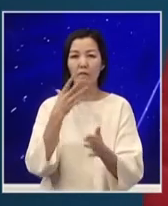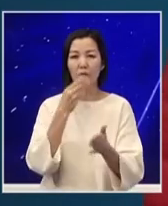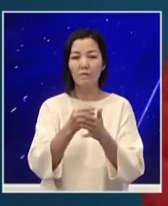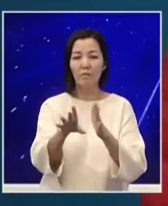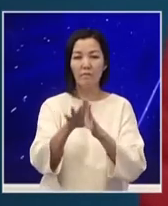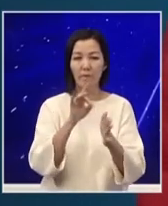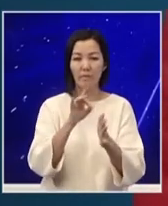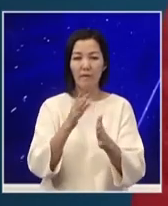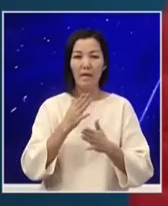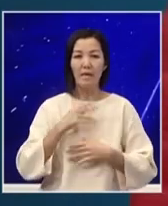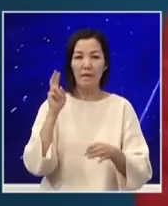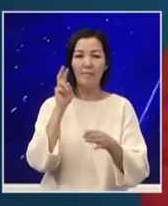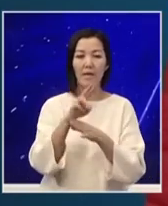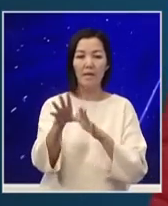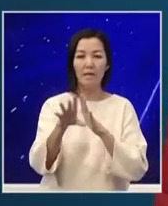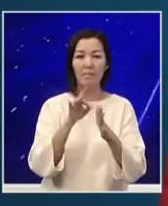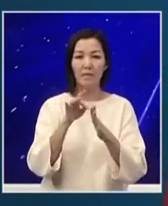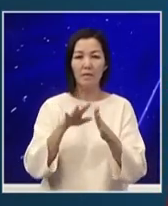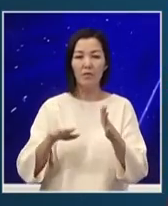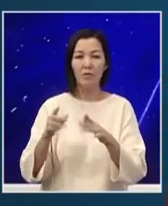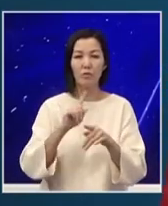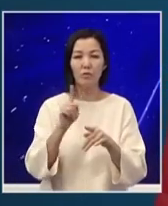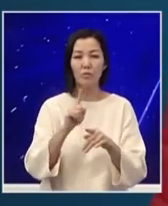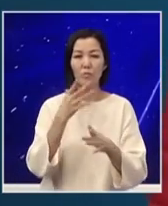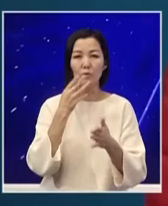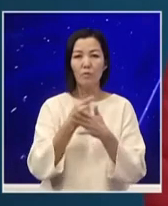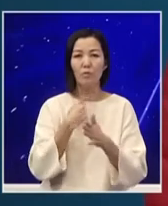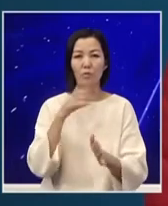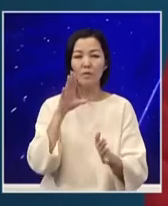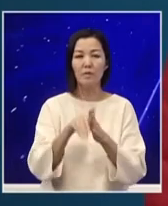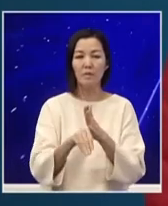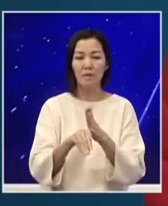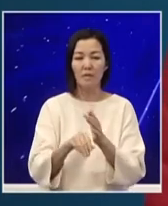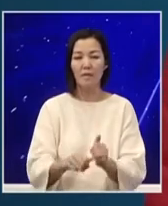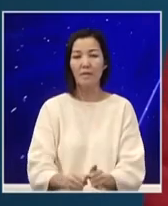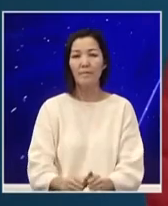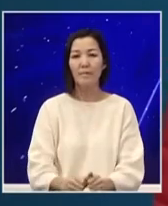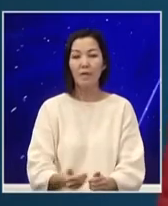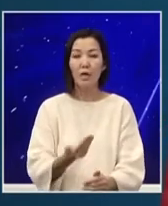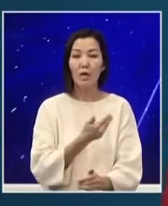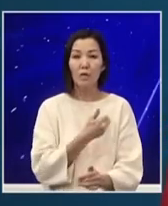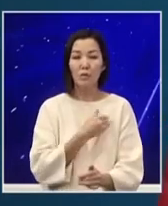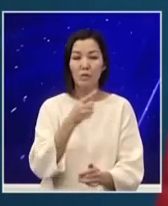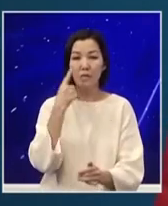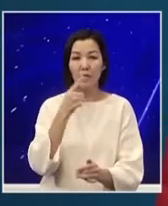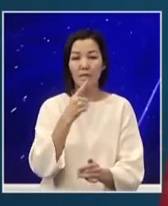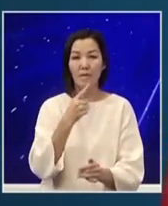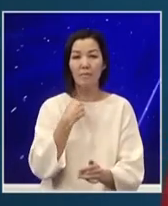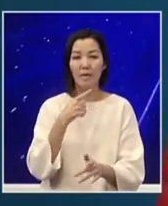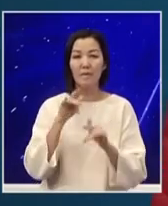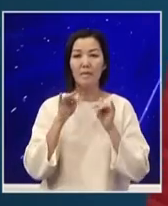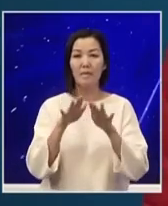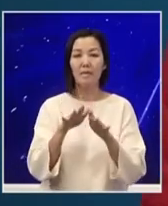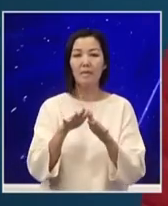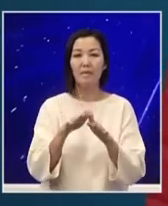свой выбор. Я приехала на избирательный участок, чтобы отдать свой голос за достойного кандидата. Хочу отметить, что процесс голосования на